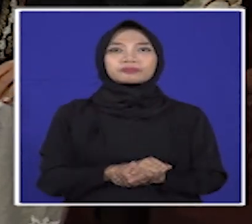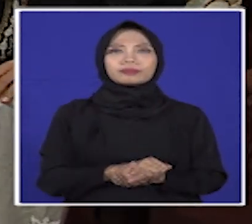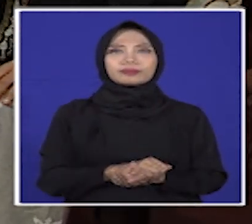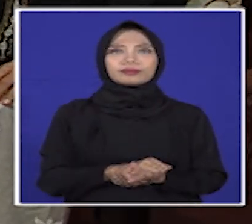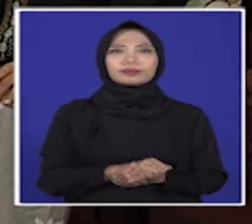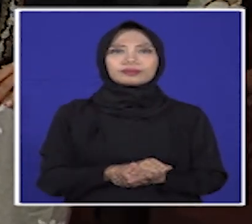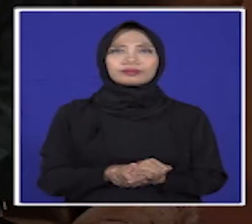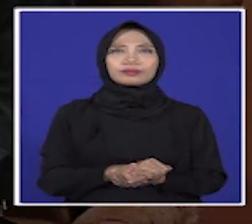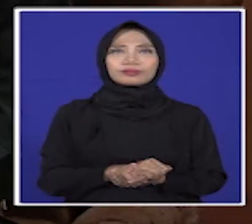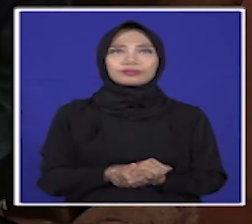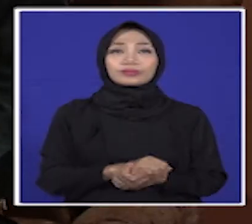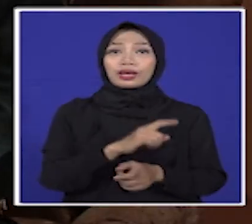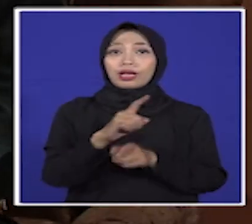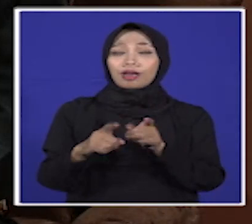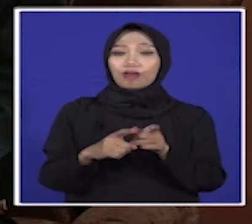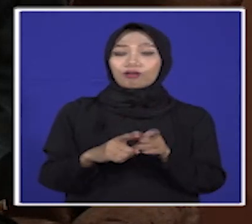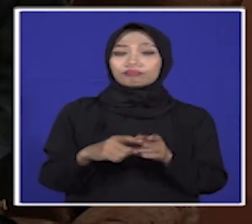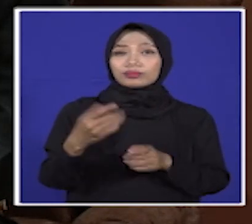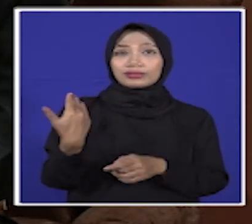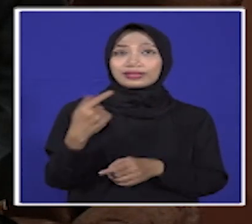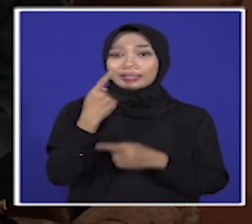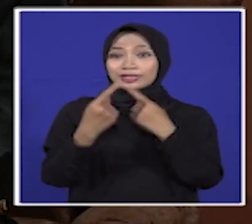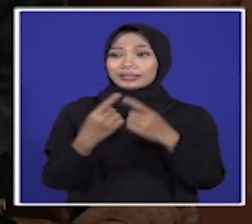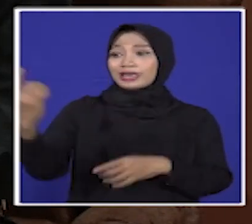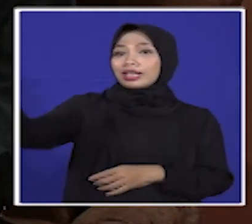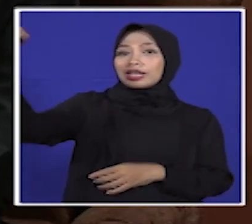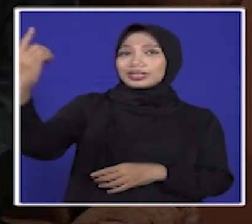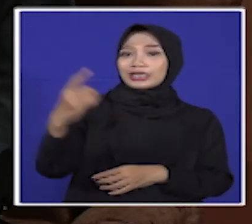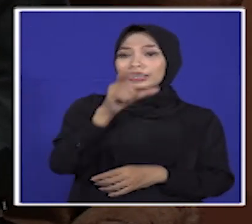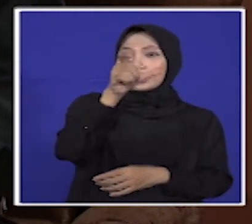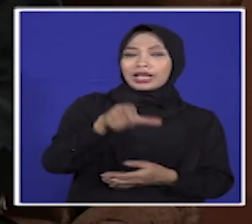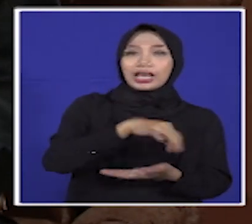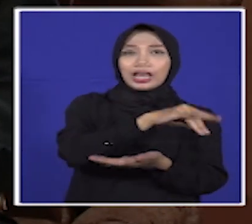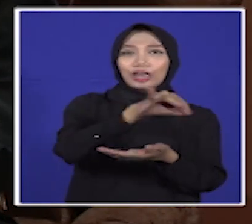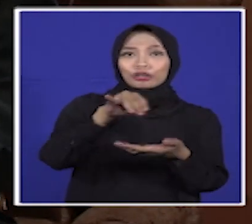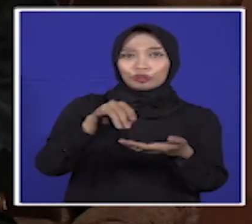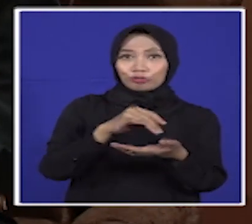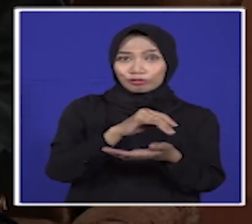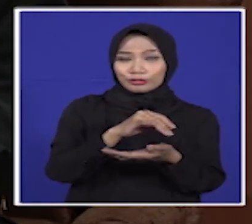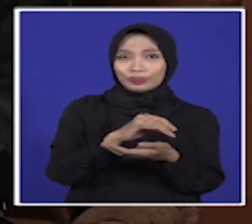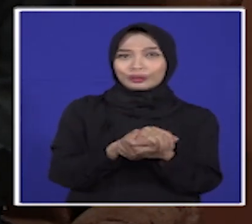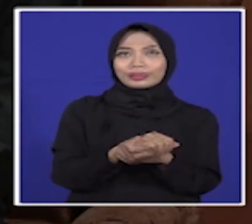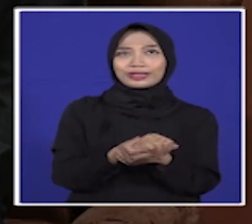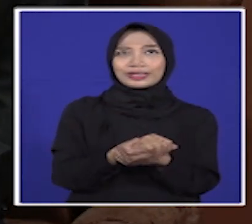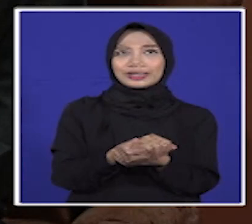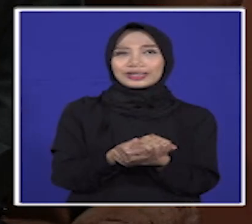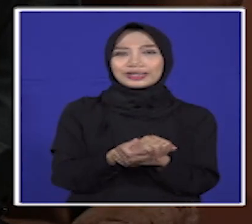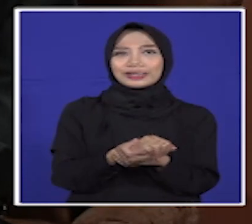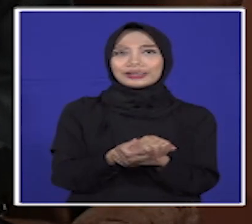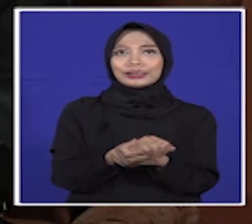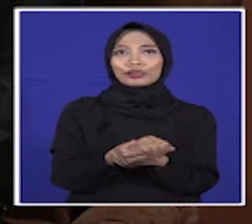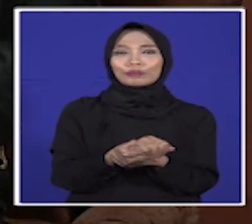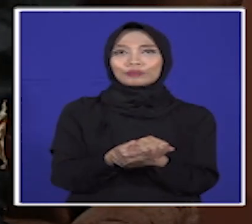Mbak Tika tadi datang ke orang tua atau orang benar, ya supaya nggak tinggi fitnah gitu ya, Mbak